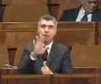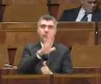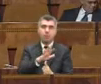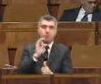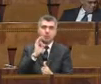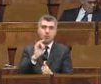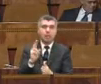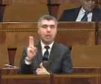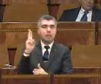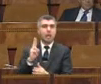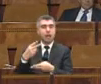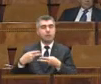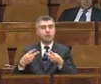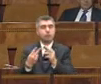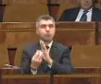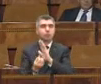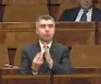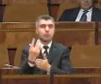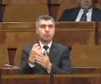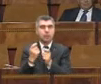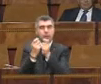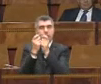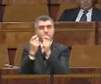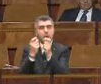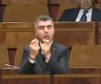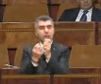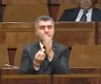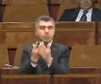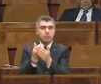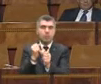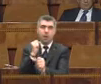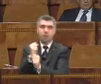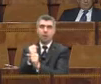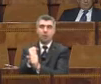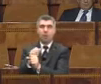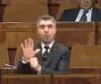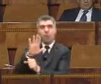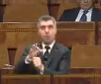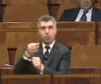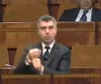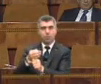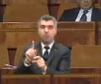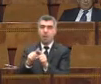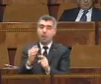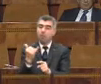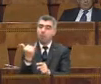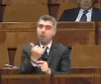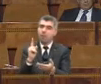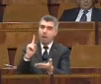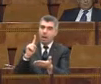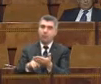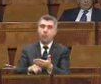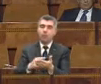إقلاع وينتعش الاقتصاد بخلق المقاولات وفرص الشغل. فلا بد من التسهيل والتبسيط